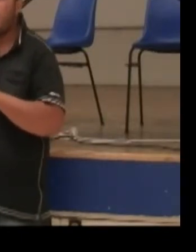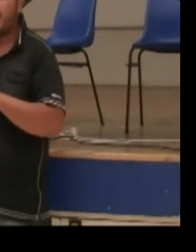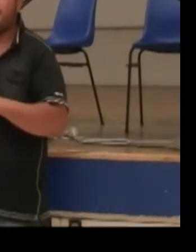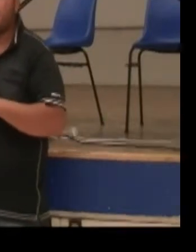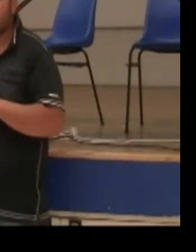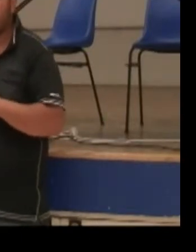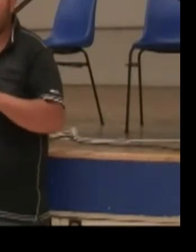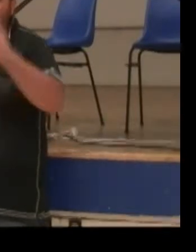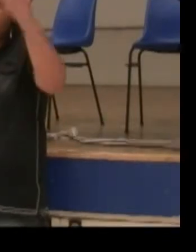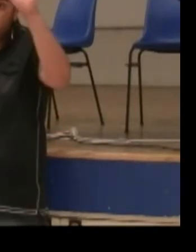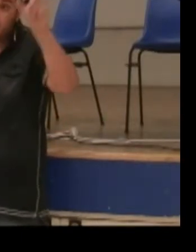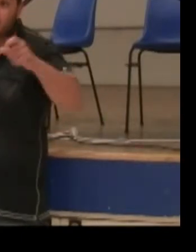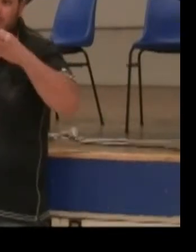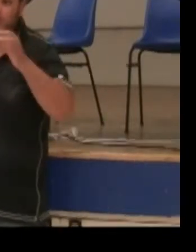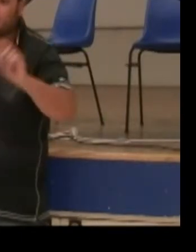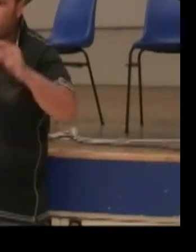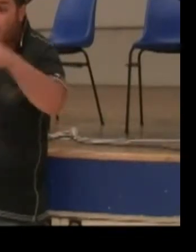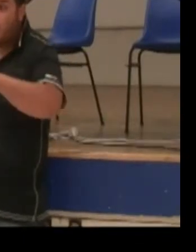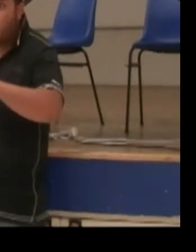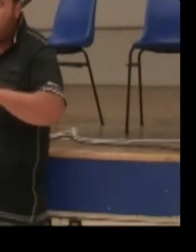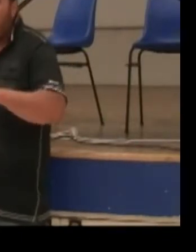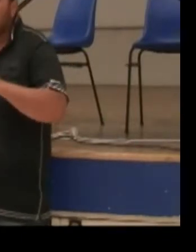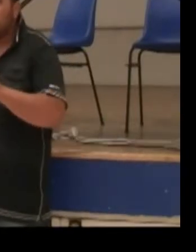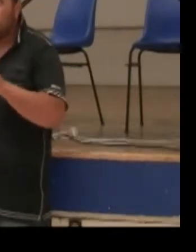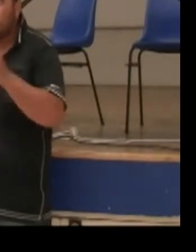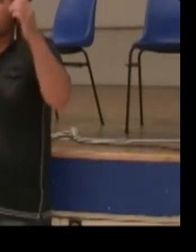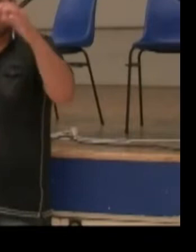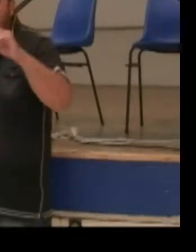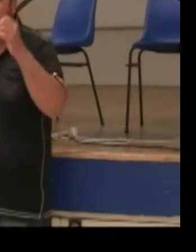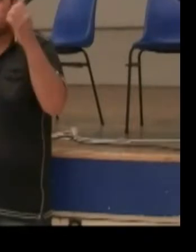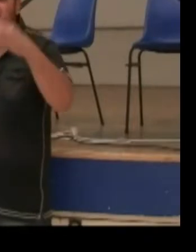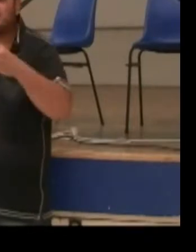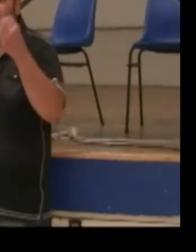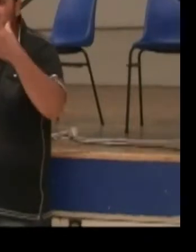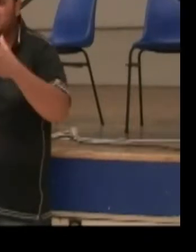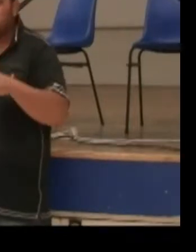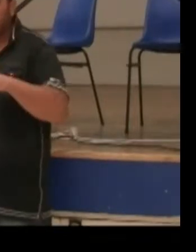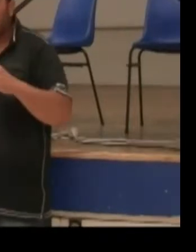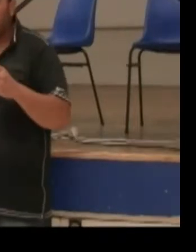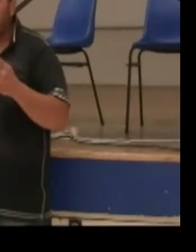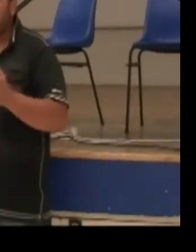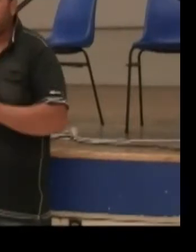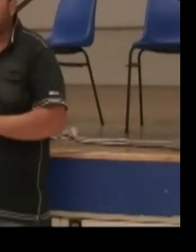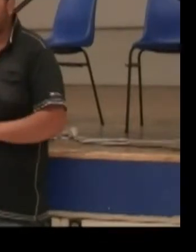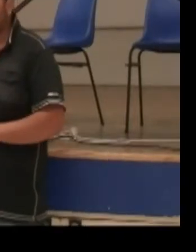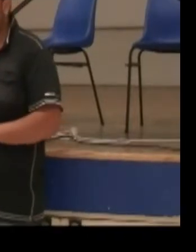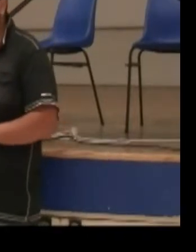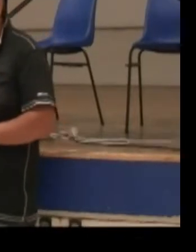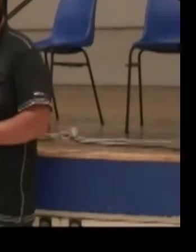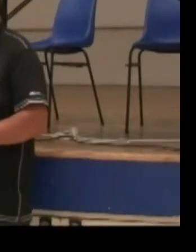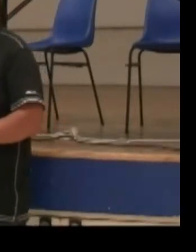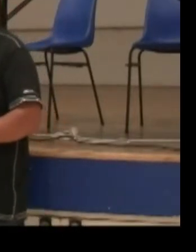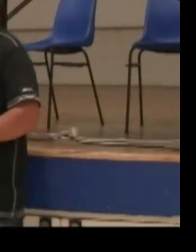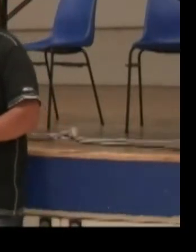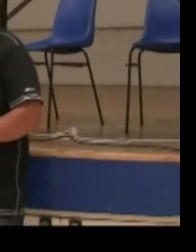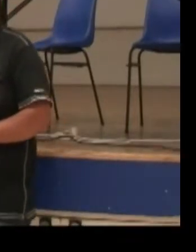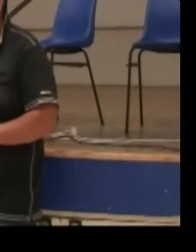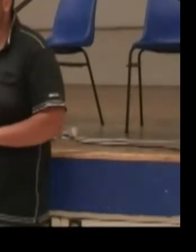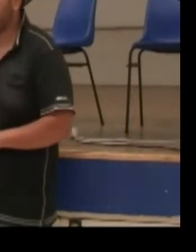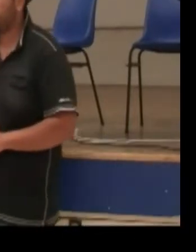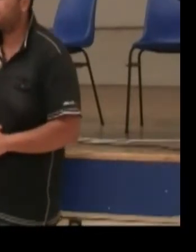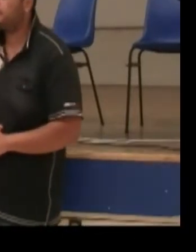sorciers. Juste à la fin du récit sur les sorciers, Allah subhanahu wa ta'ala nous dit « Ne dites pas ra'ina, mais dites « Regarde-nous. » Juste